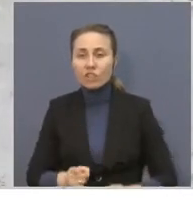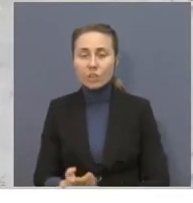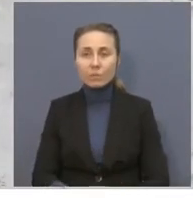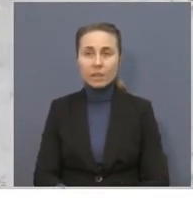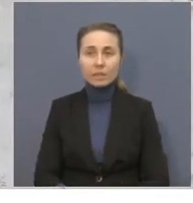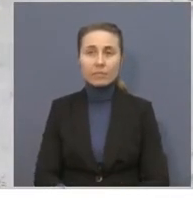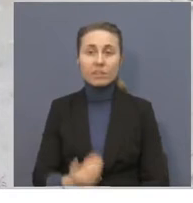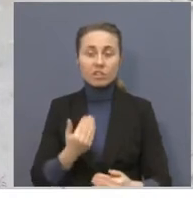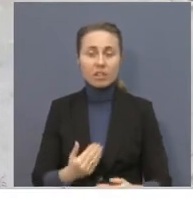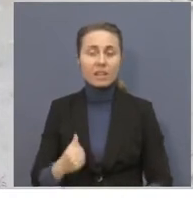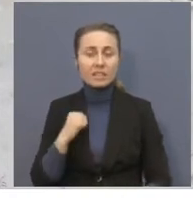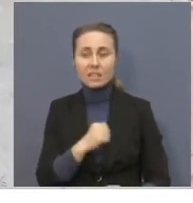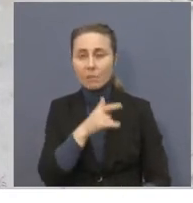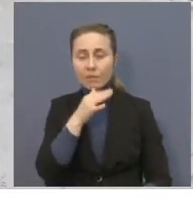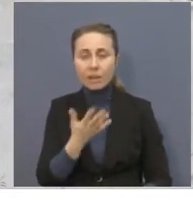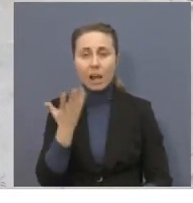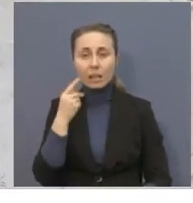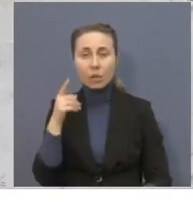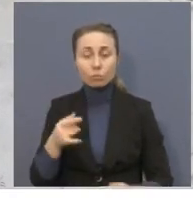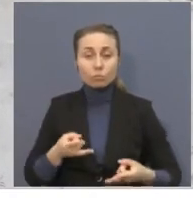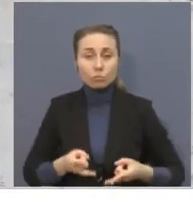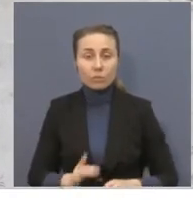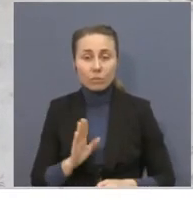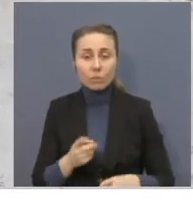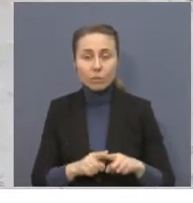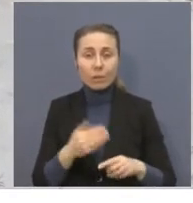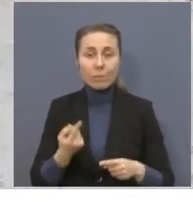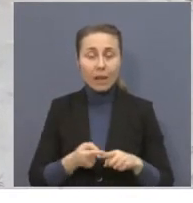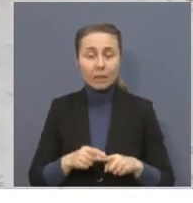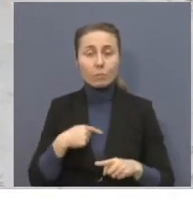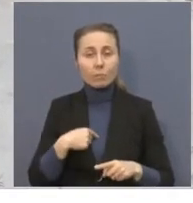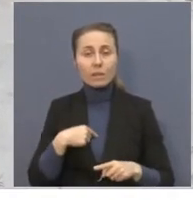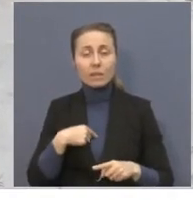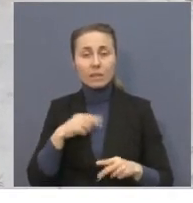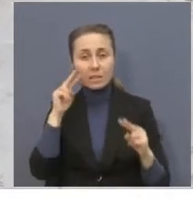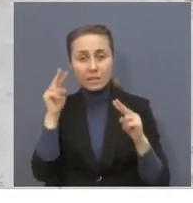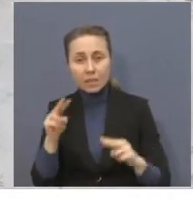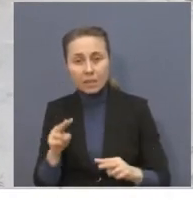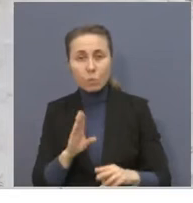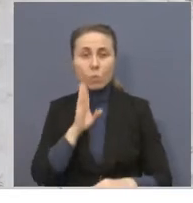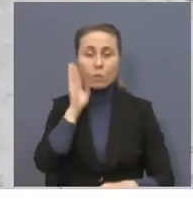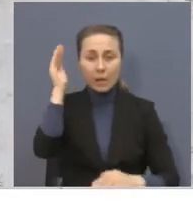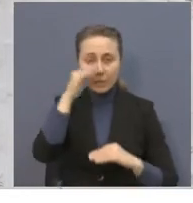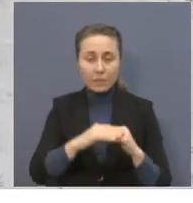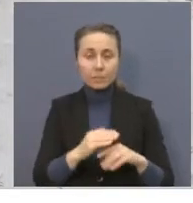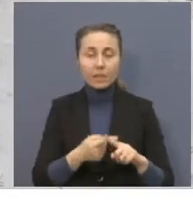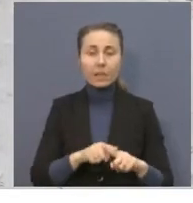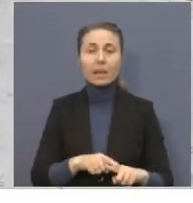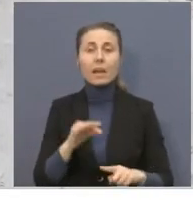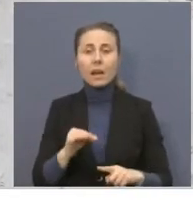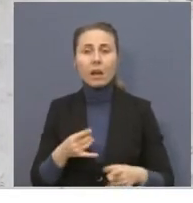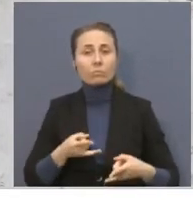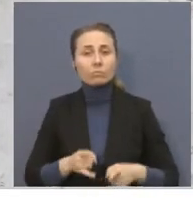Сейчас самое время, когда у кобыл происходит выжеребка, поэтому мы будем следить за ними с утра и до темна. Ведь кобылы вполне